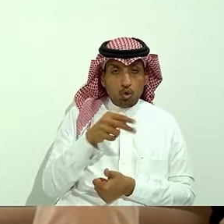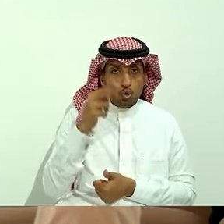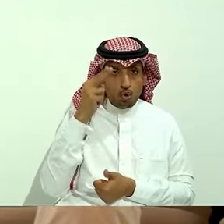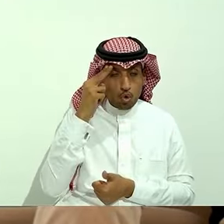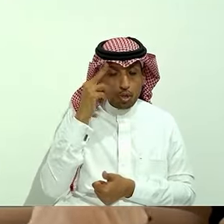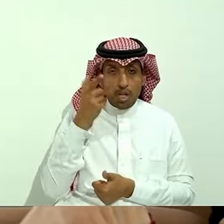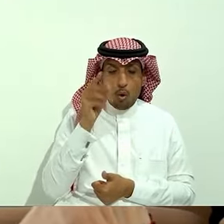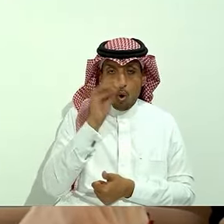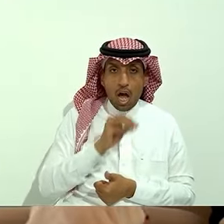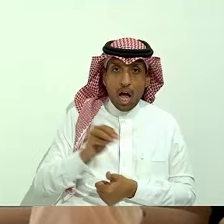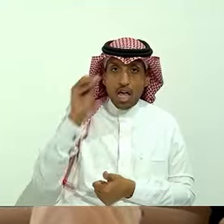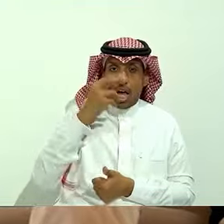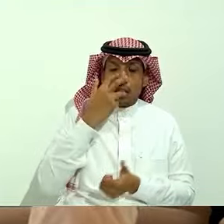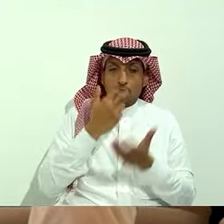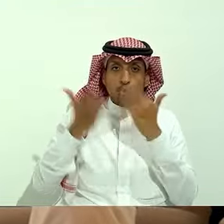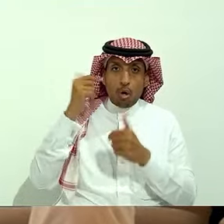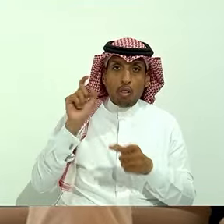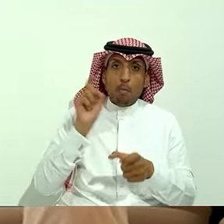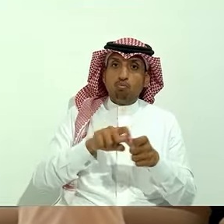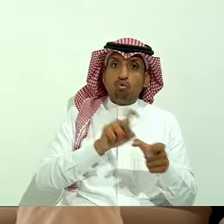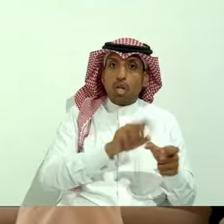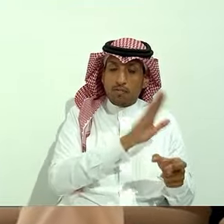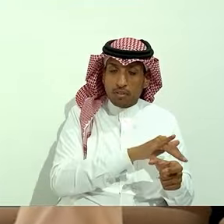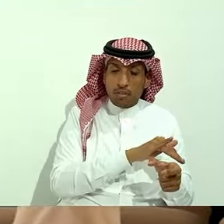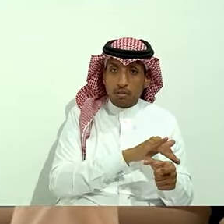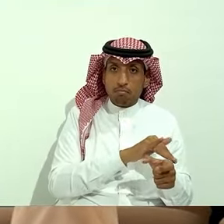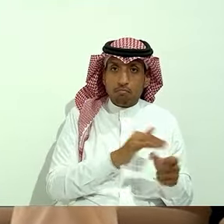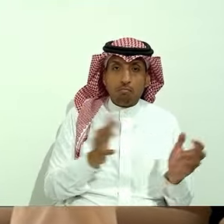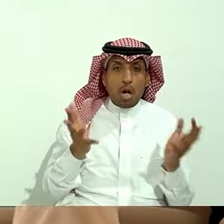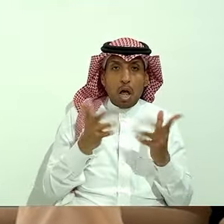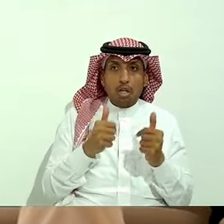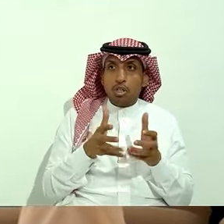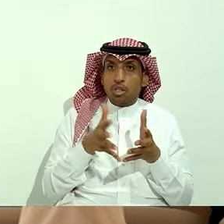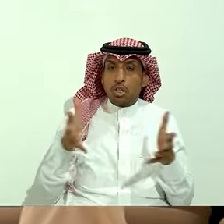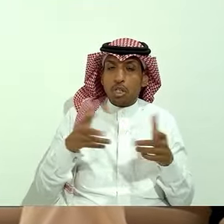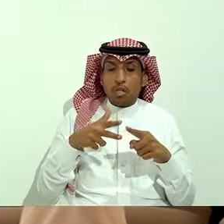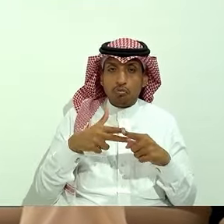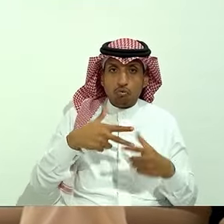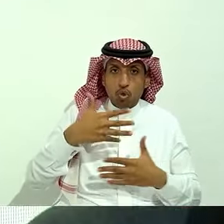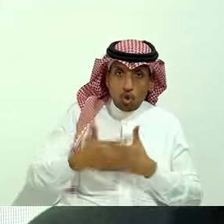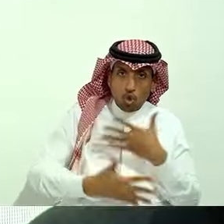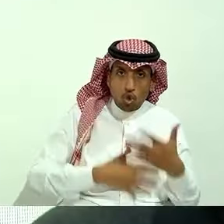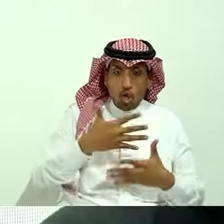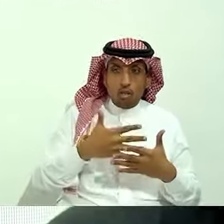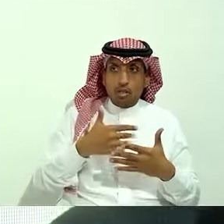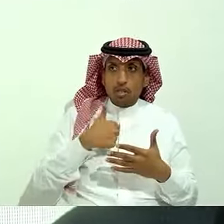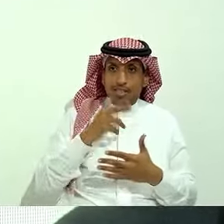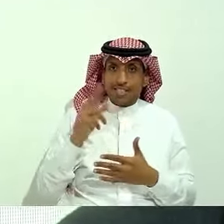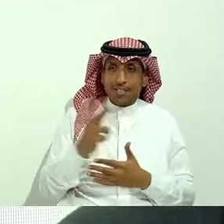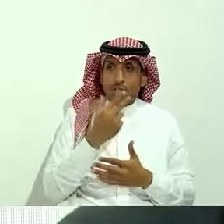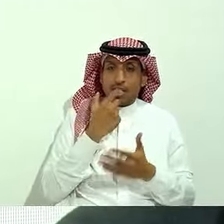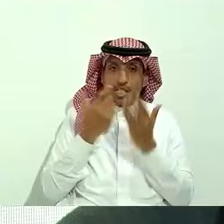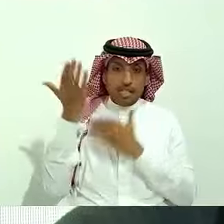هيئة التراث مشاركة فيه بعدد كبير من الحرف والحرفيين، أنا زرته العام